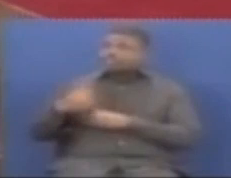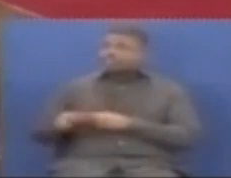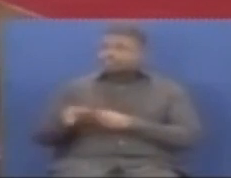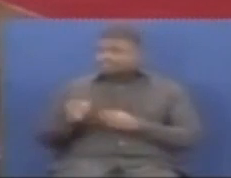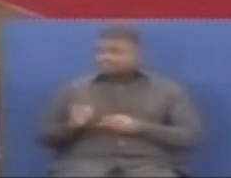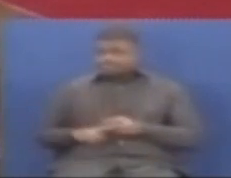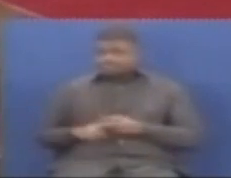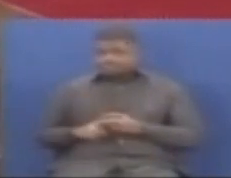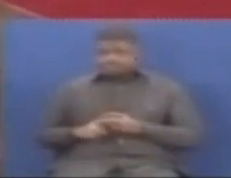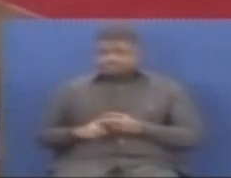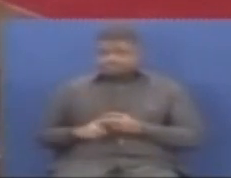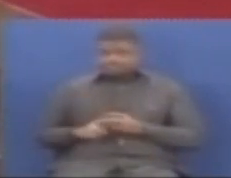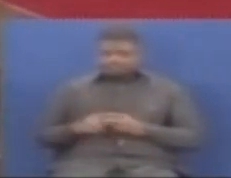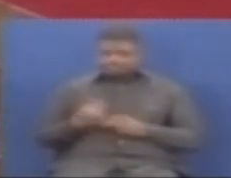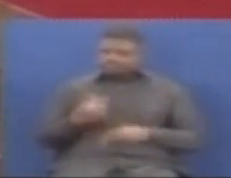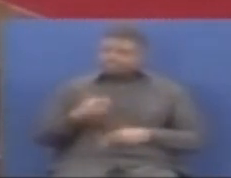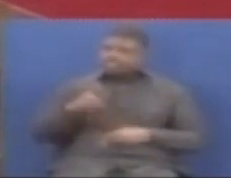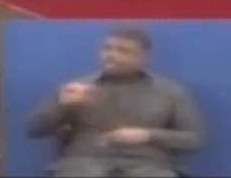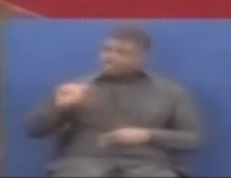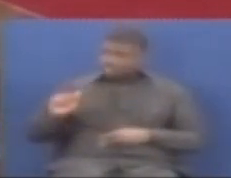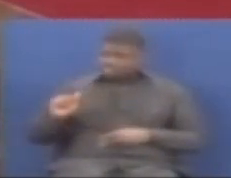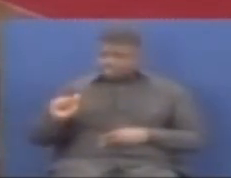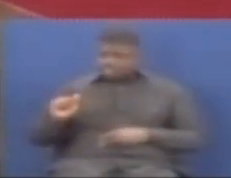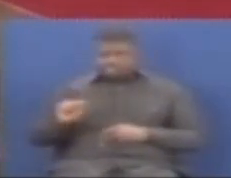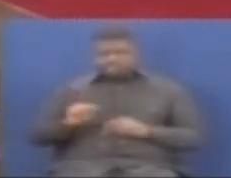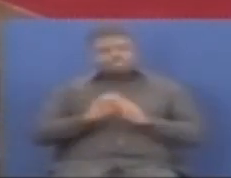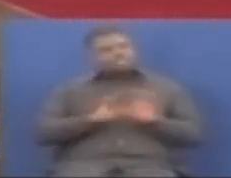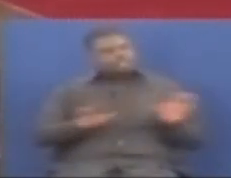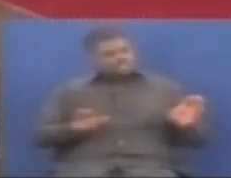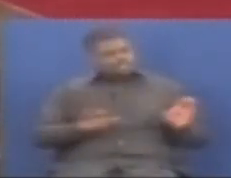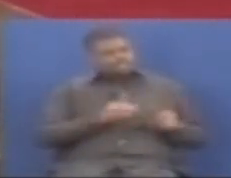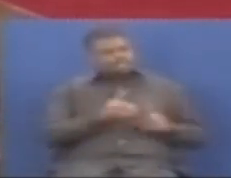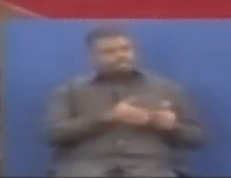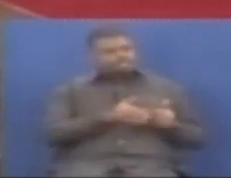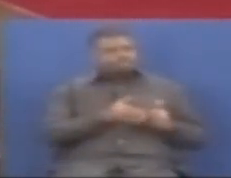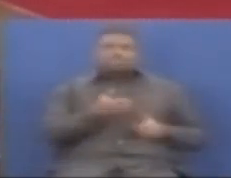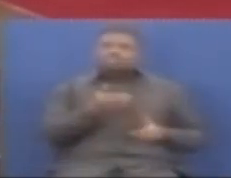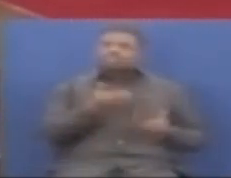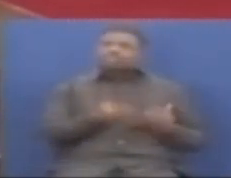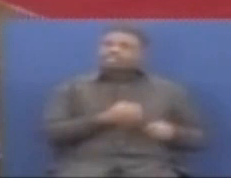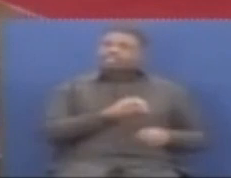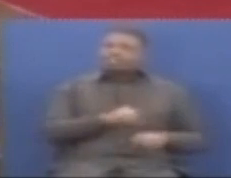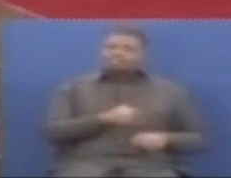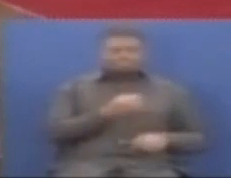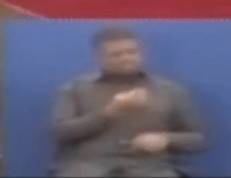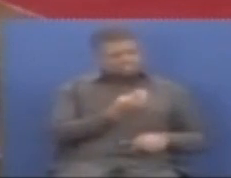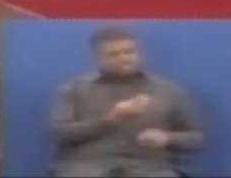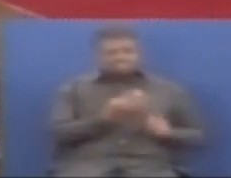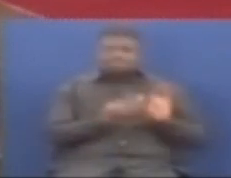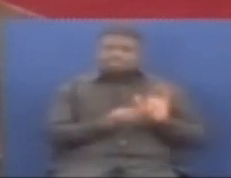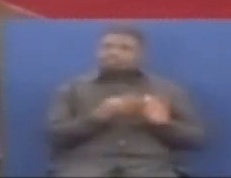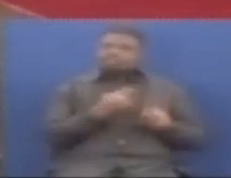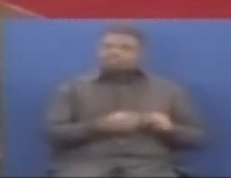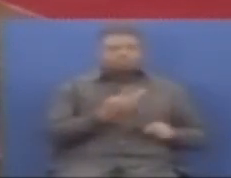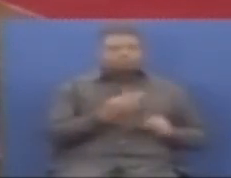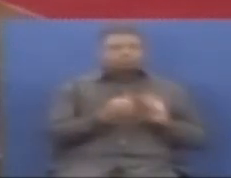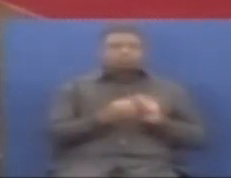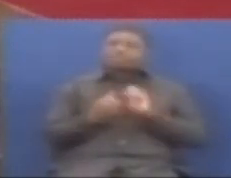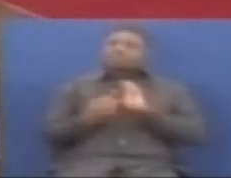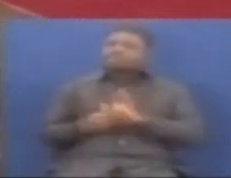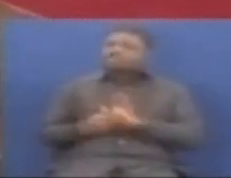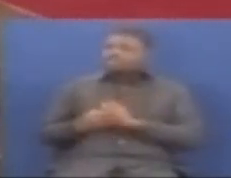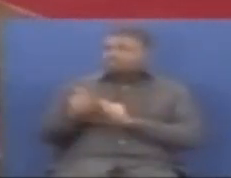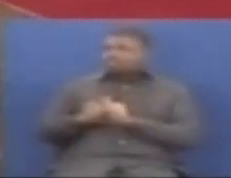Tunduma, kama ifuatavyo. Mheshimiwa Naibu Spika, wizara yangu kupitia Mamlaka ya Maendeleo ya Biashara Tanzania,